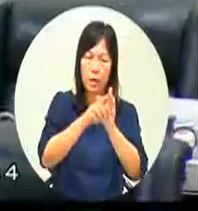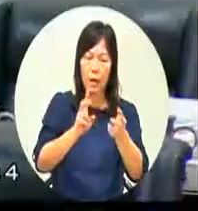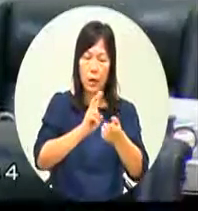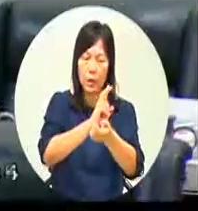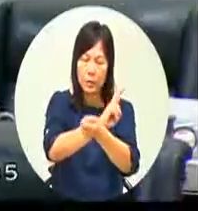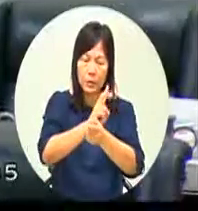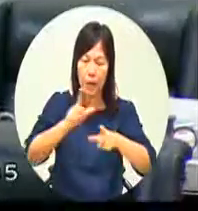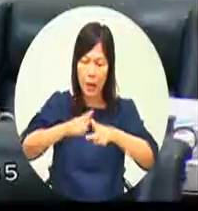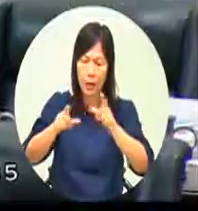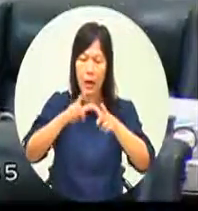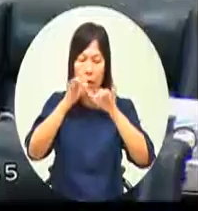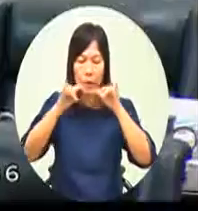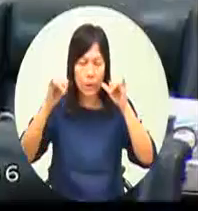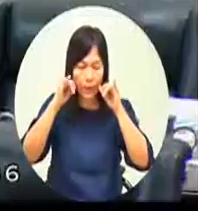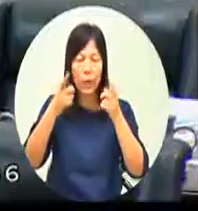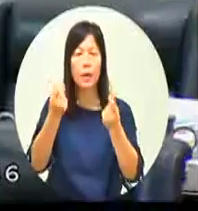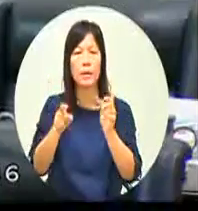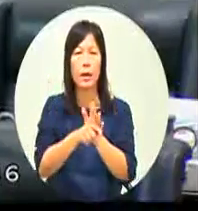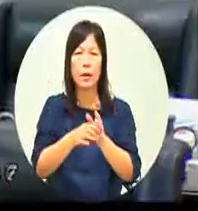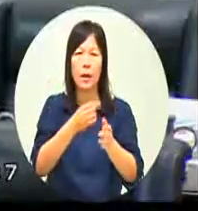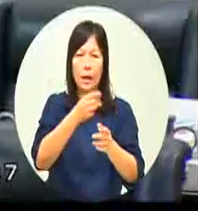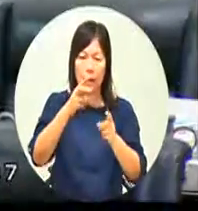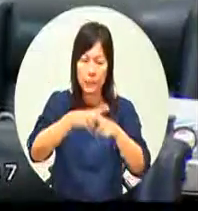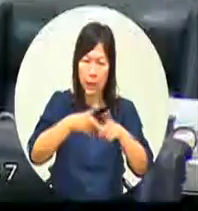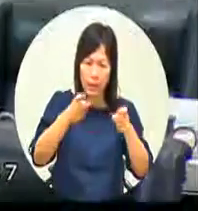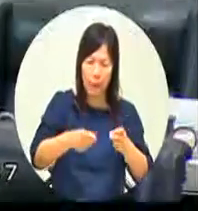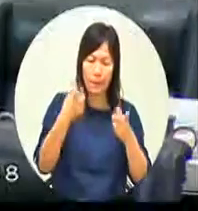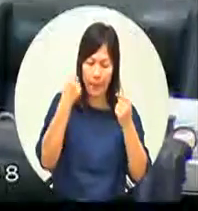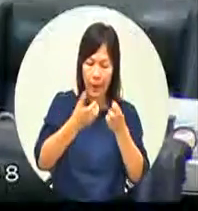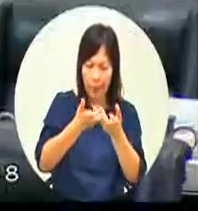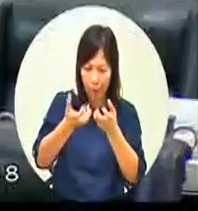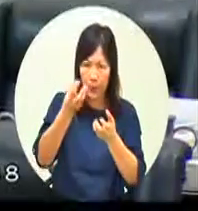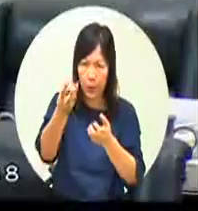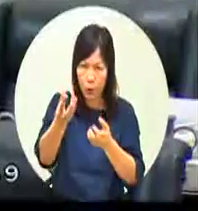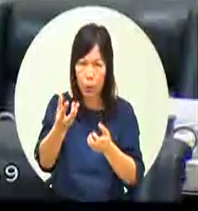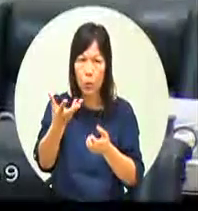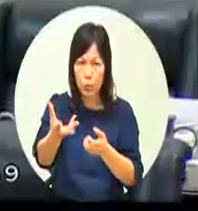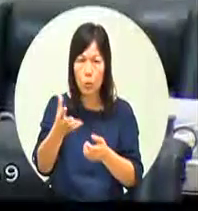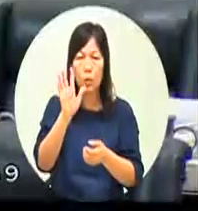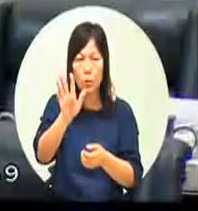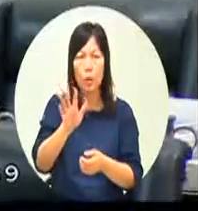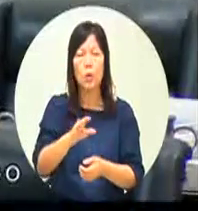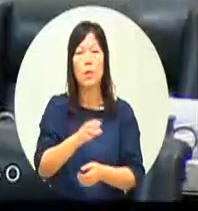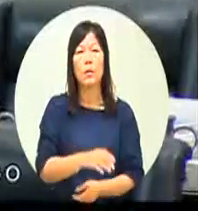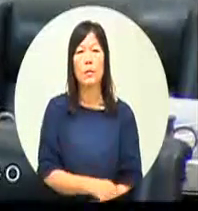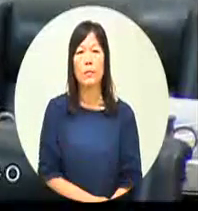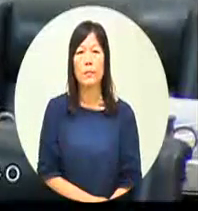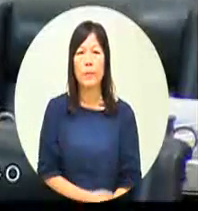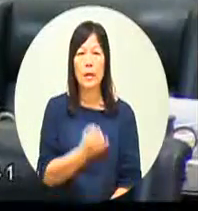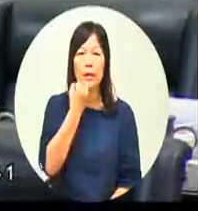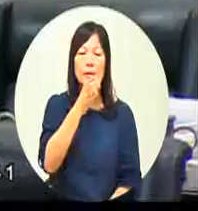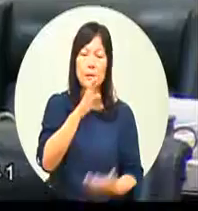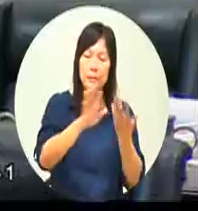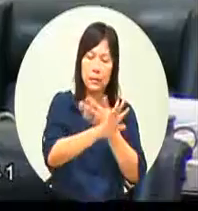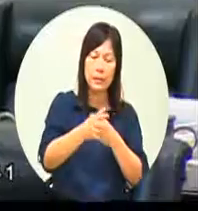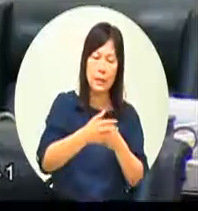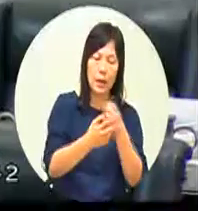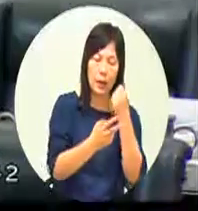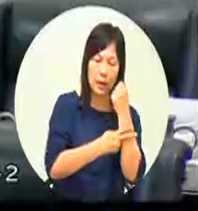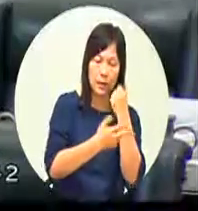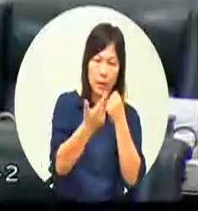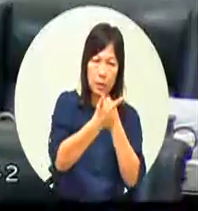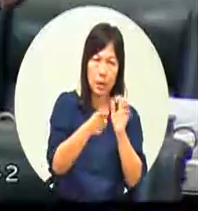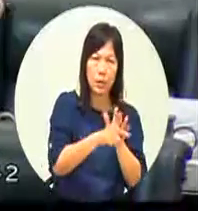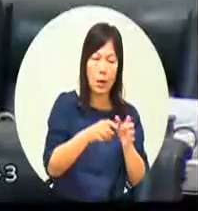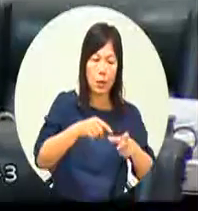起去啊，小港区本地就分配较济啊。这无问题，但是结果这六里的部分哦，